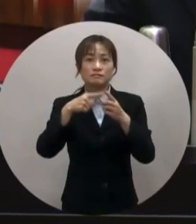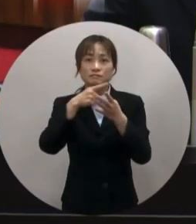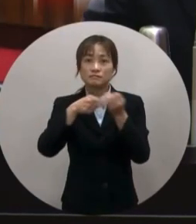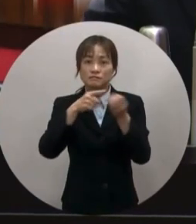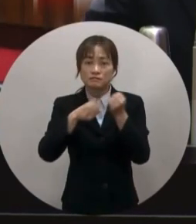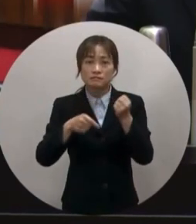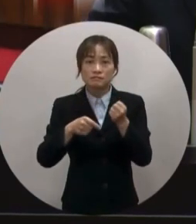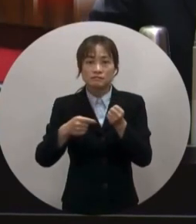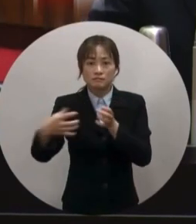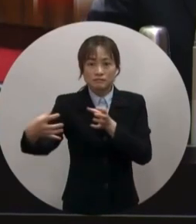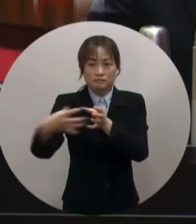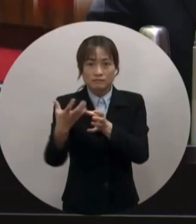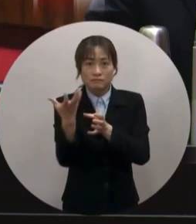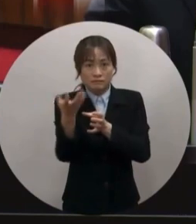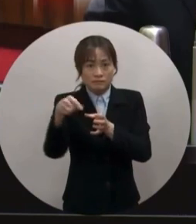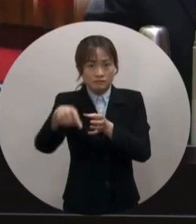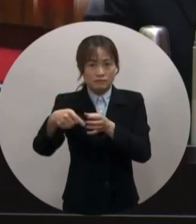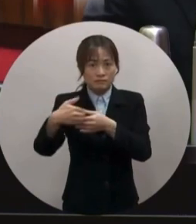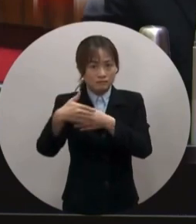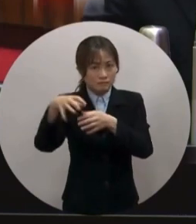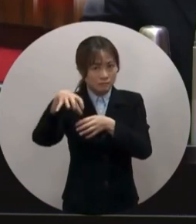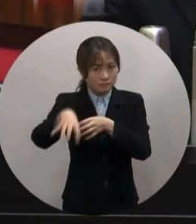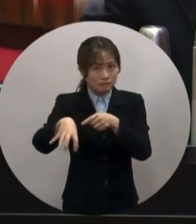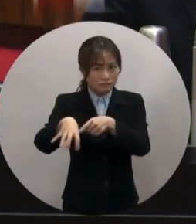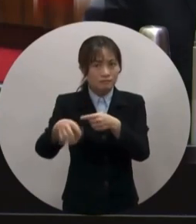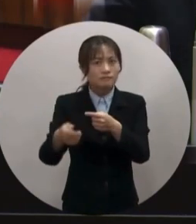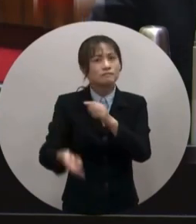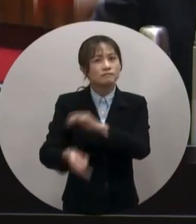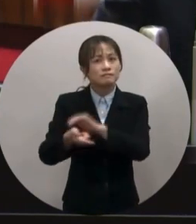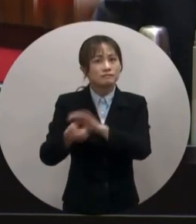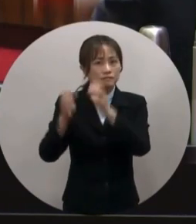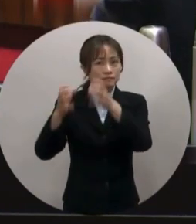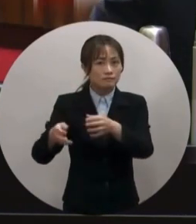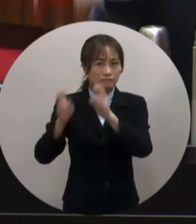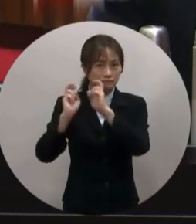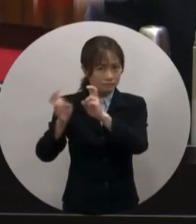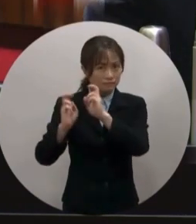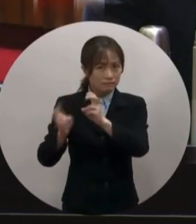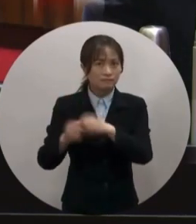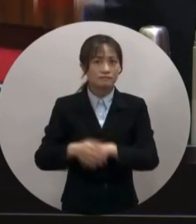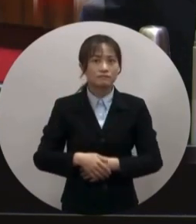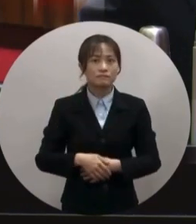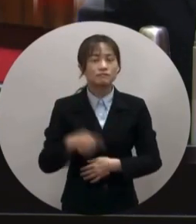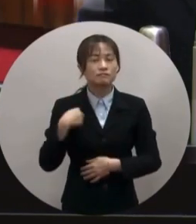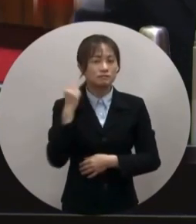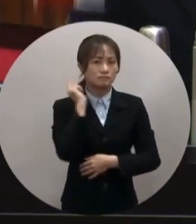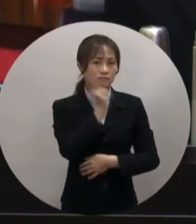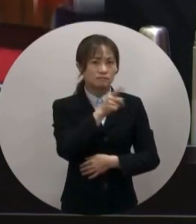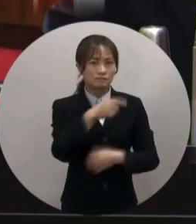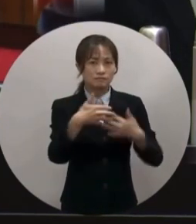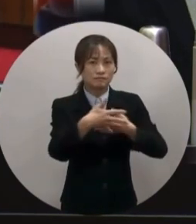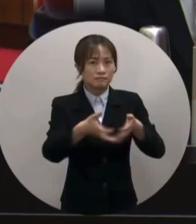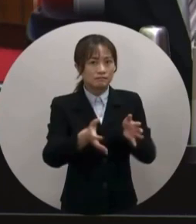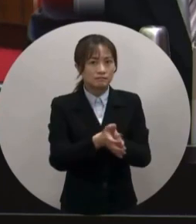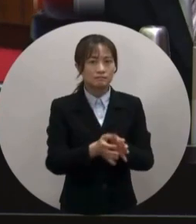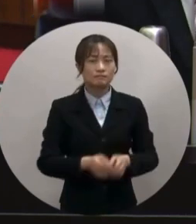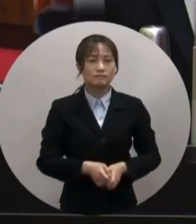的審定給他們趕快我們有吃我們的可糧這個拜託交通部政府